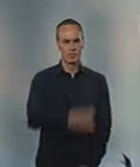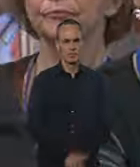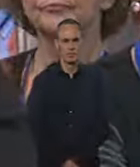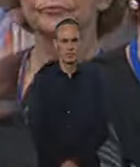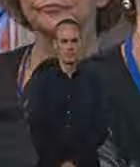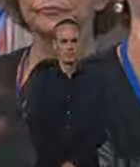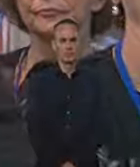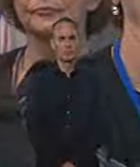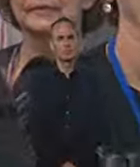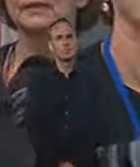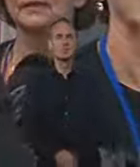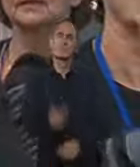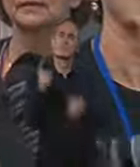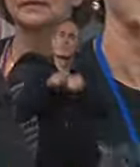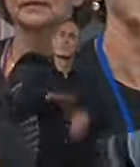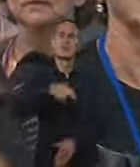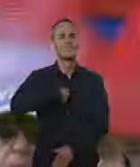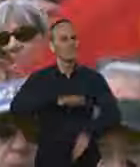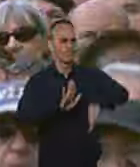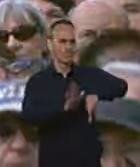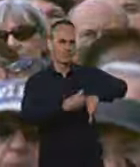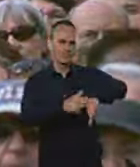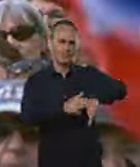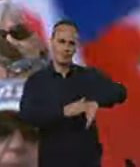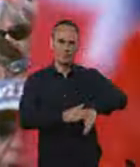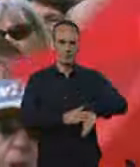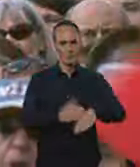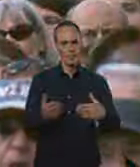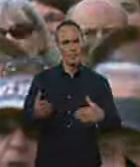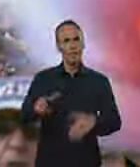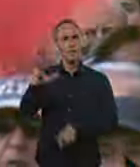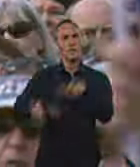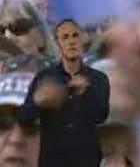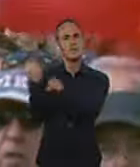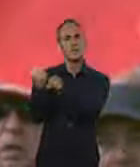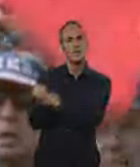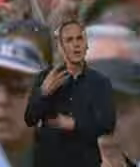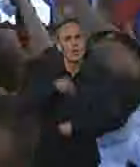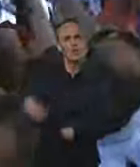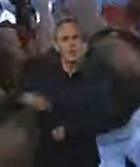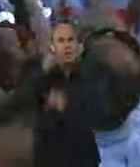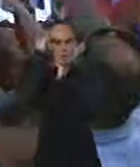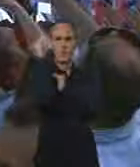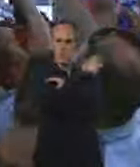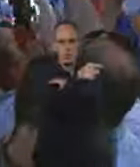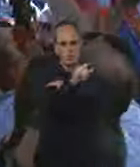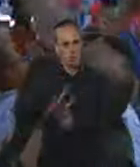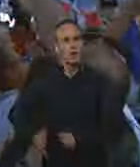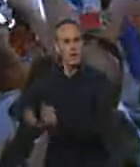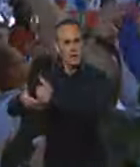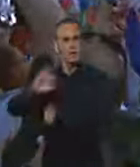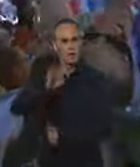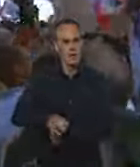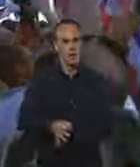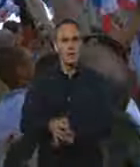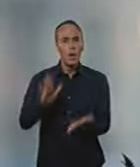France je le dis au syndicat servez les travailleurs qui vous font confiance car il n'y aura pas